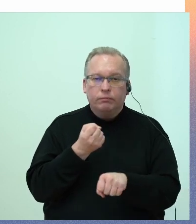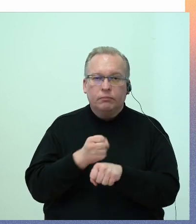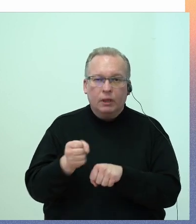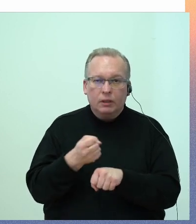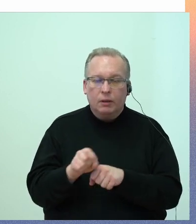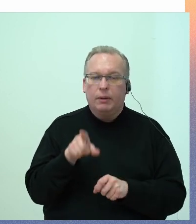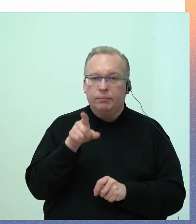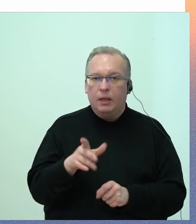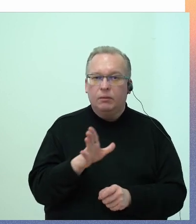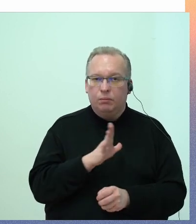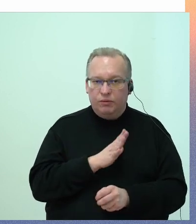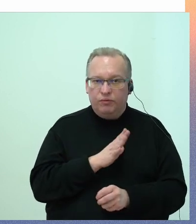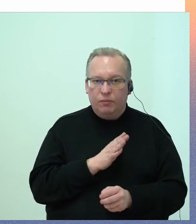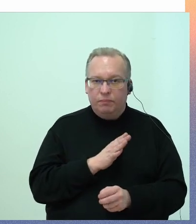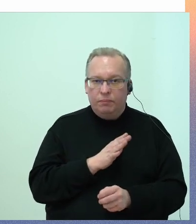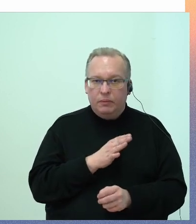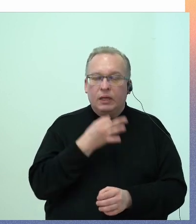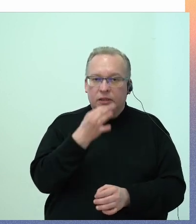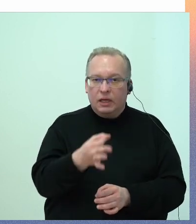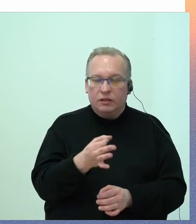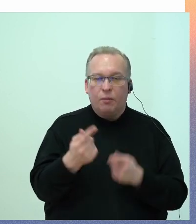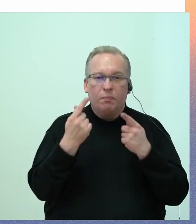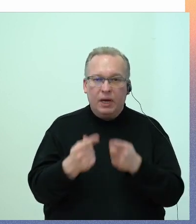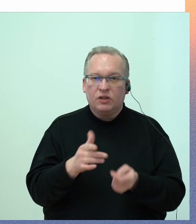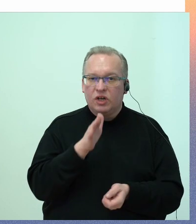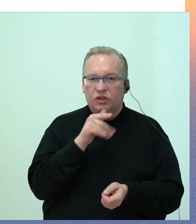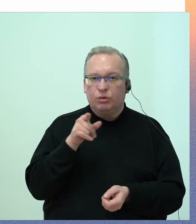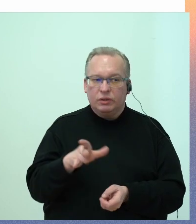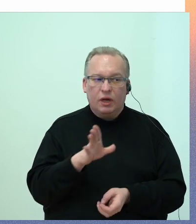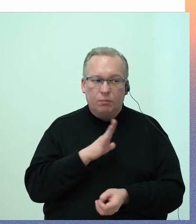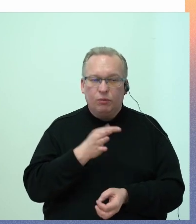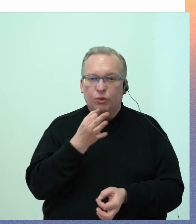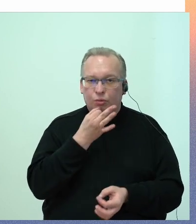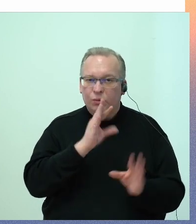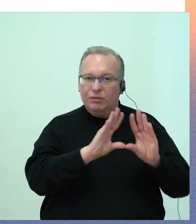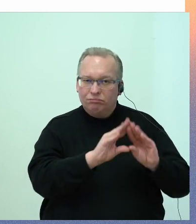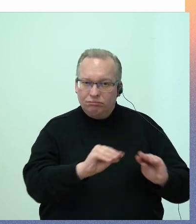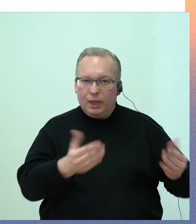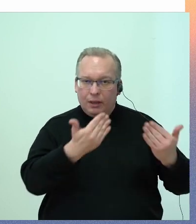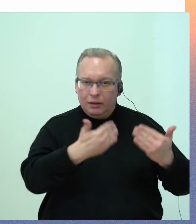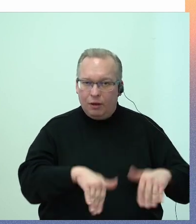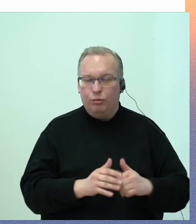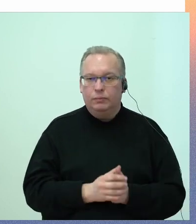tie pasisakymai prieš žydus, jie buvo kiek aprimę.